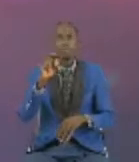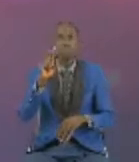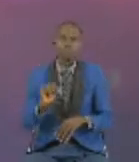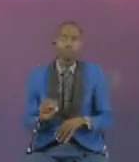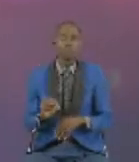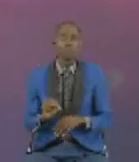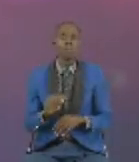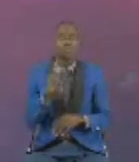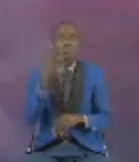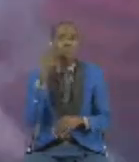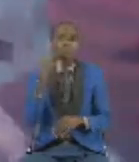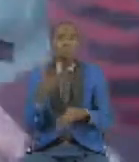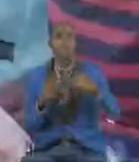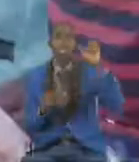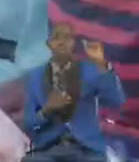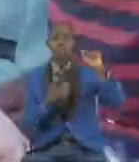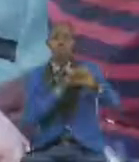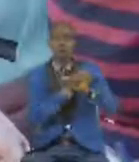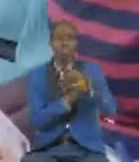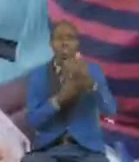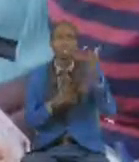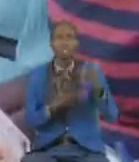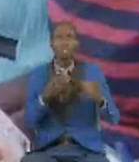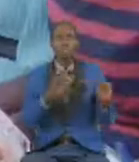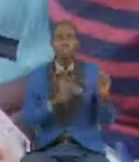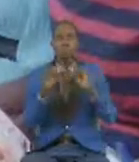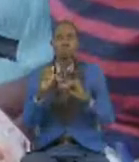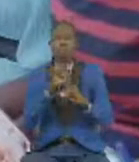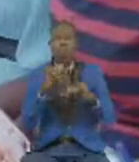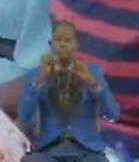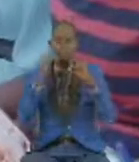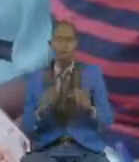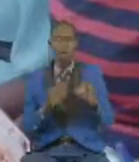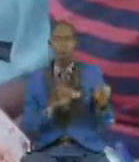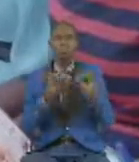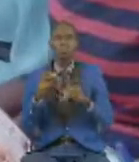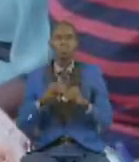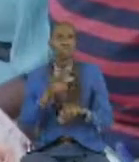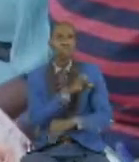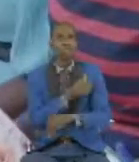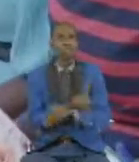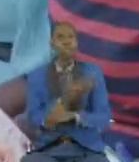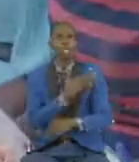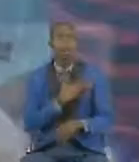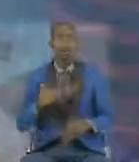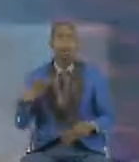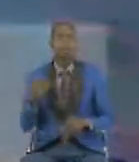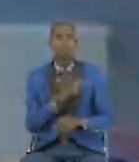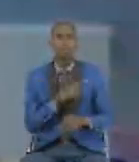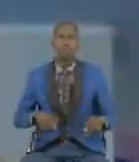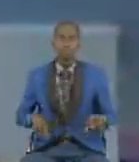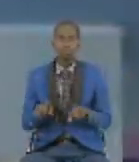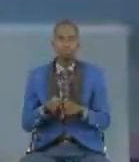là-bas, vous verrez l'autorité là-bas. Ils allaient dans la puissance, ils allaient dans l'autorité. Et le Seigneur